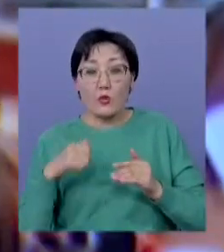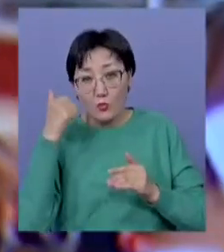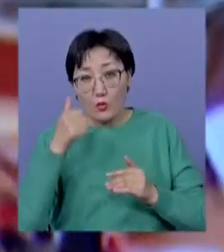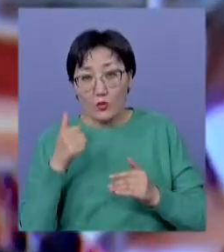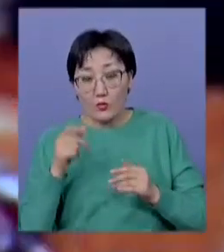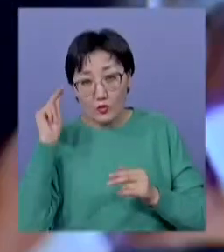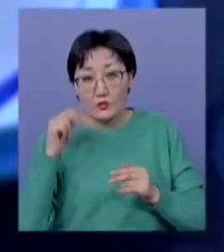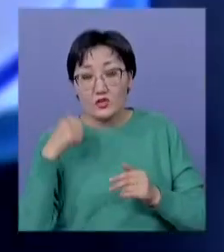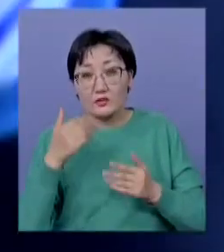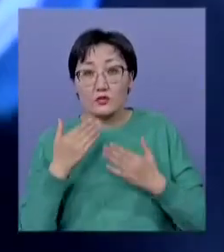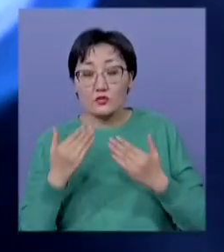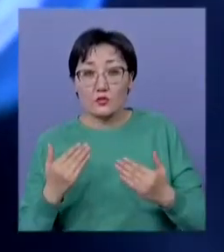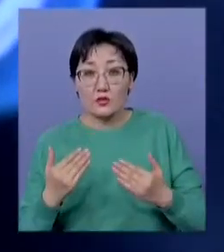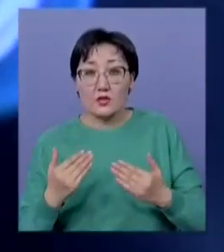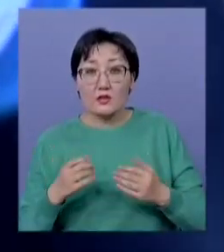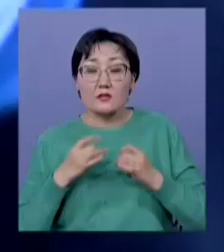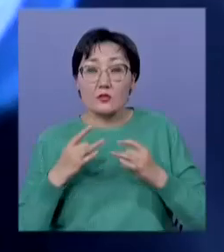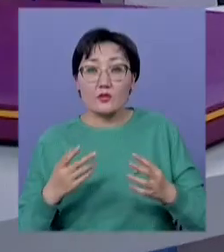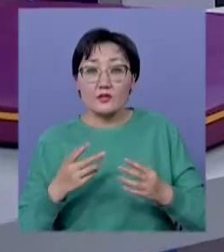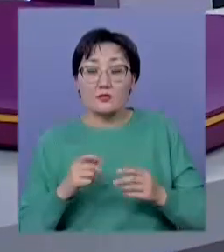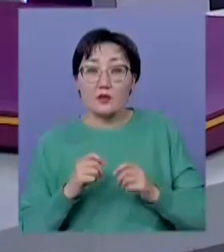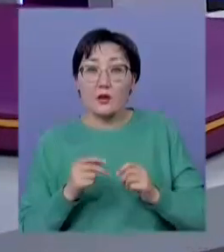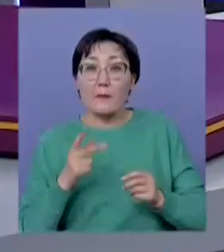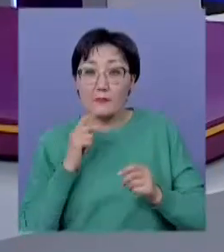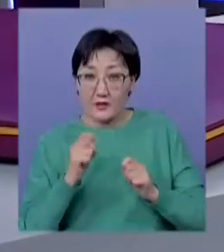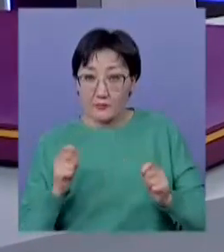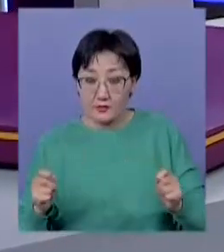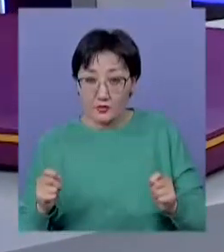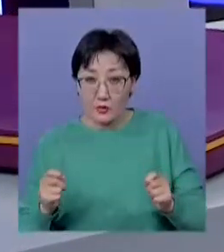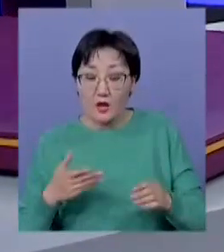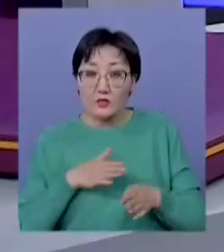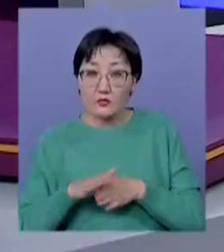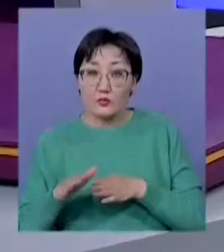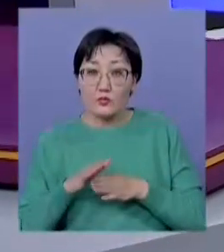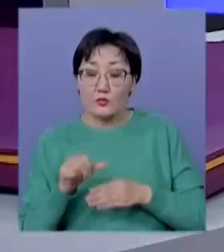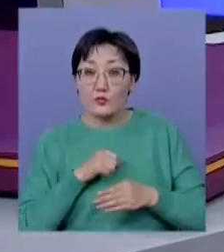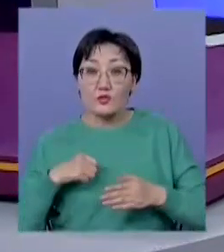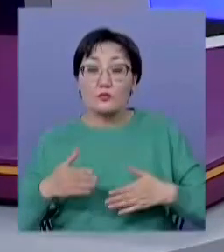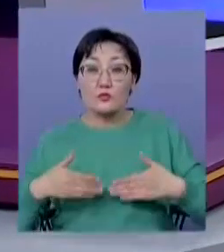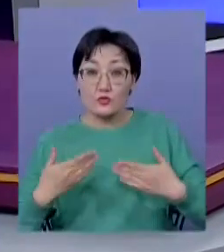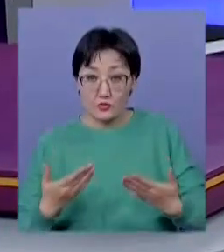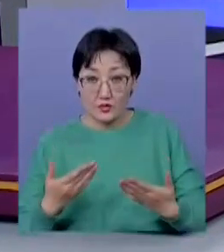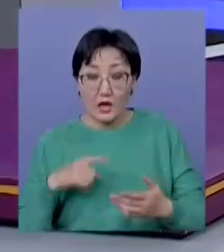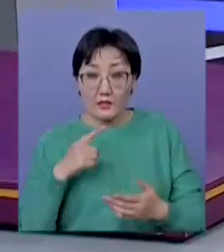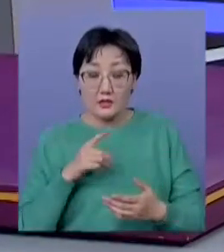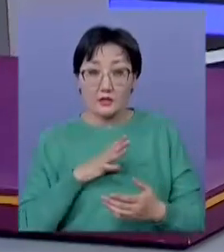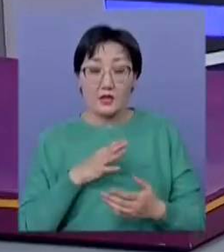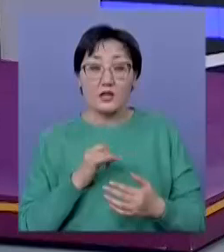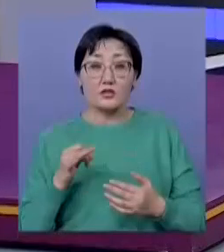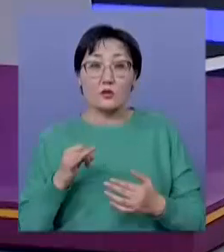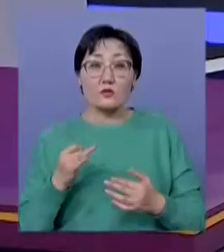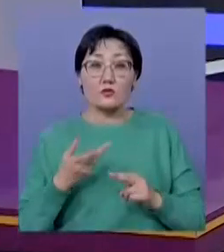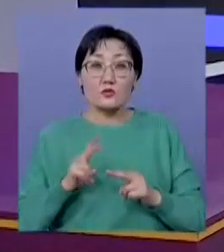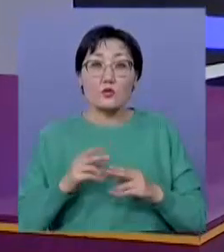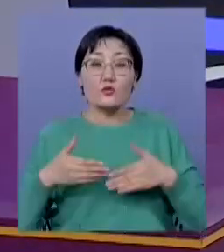түрде ресми марапаттау жүзеге асырылса деген өзіміз ұсыныс айтқан болатынбыз. Және де сол